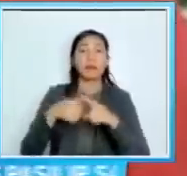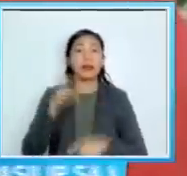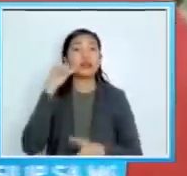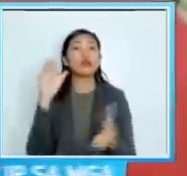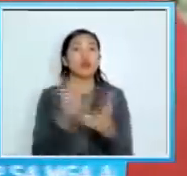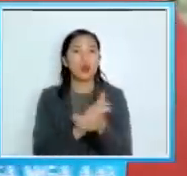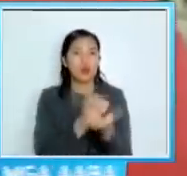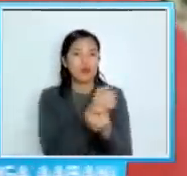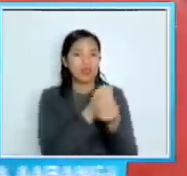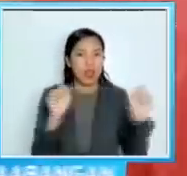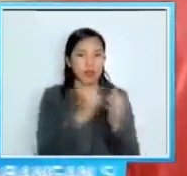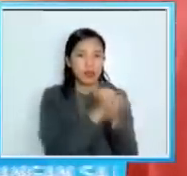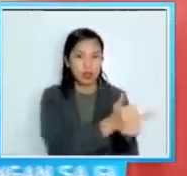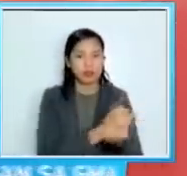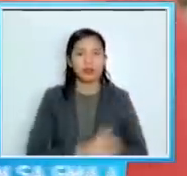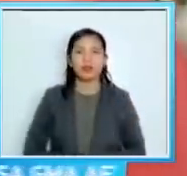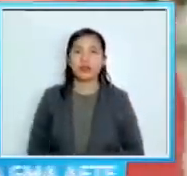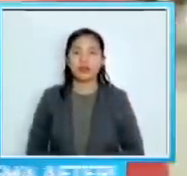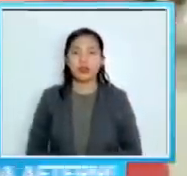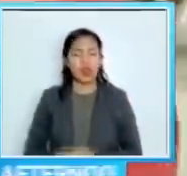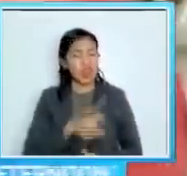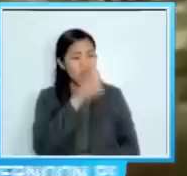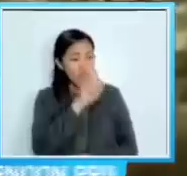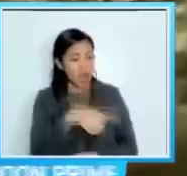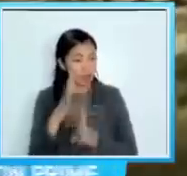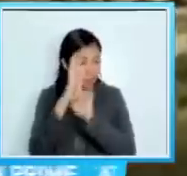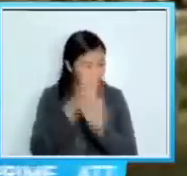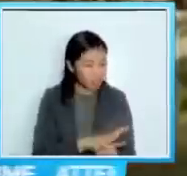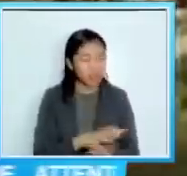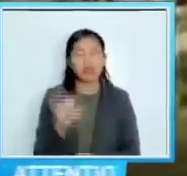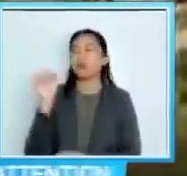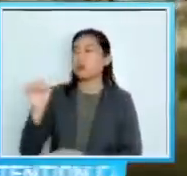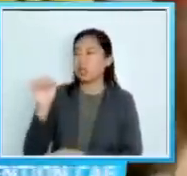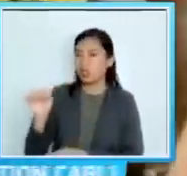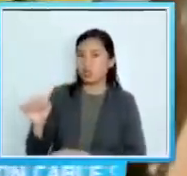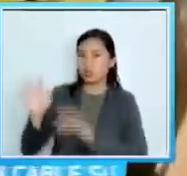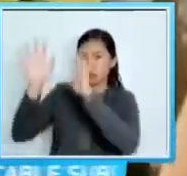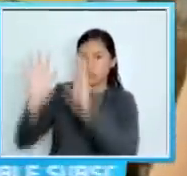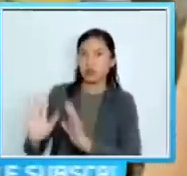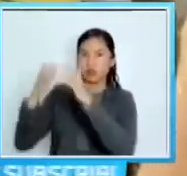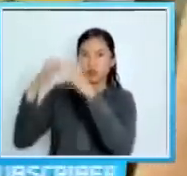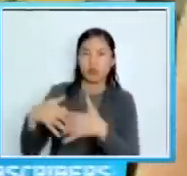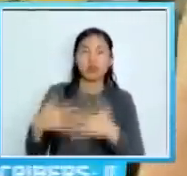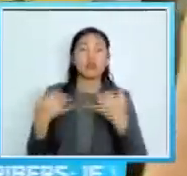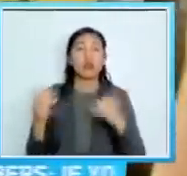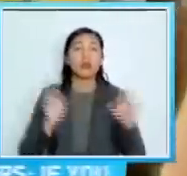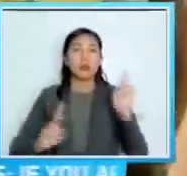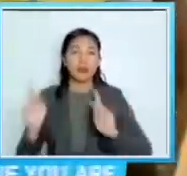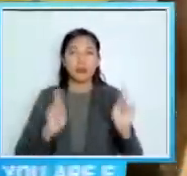nadagan ng kapunong hollow block dyan? Oo. Natibag? Oo, natibag sir. Ang mga ngayoy walang wala, emosyonal ng